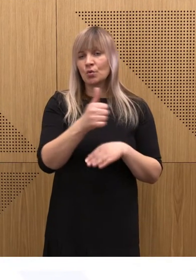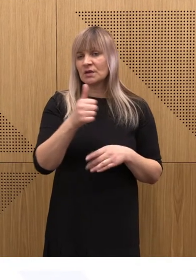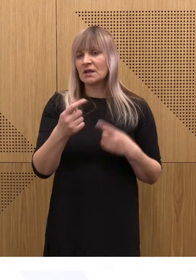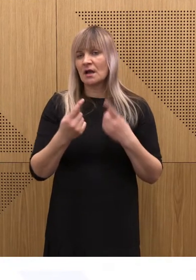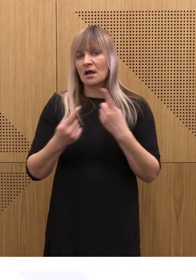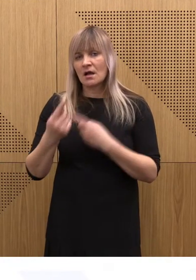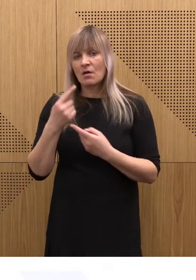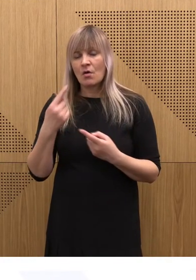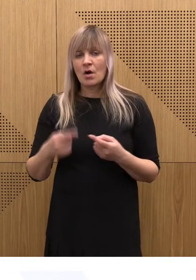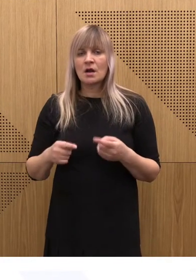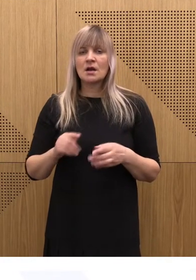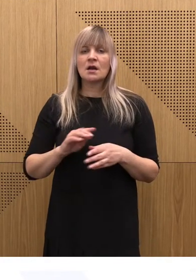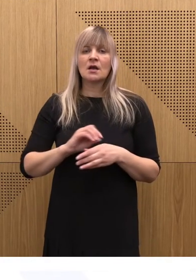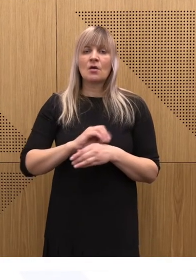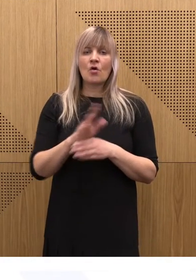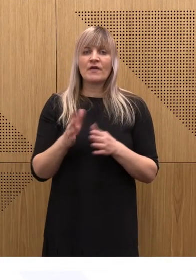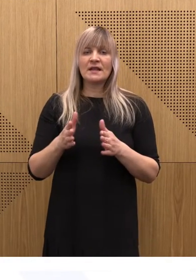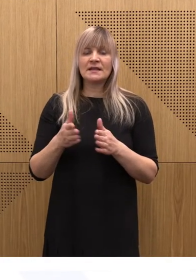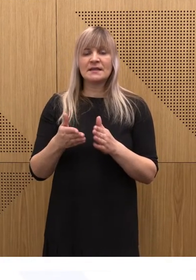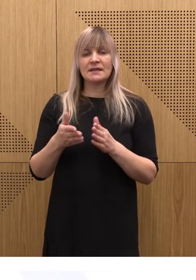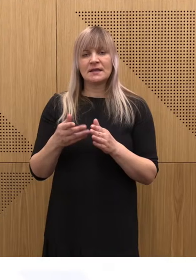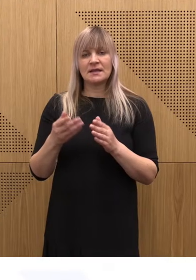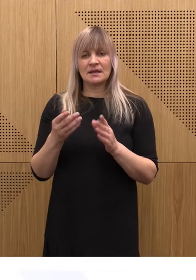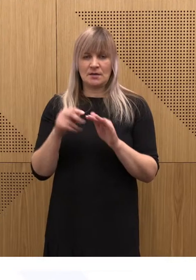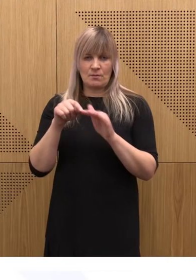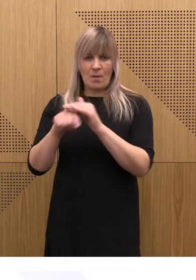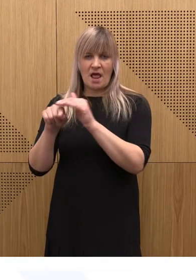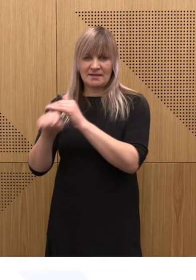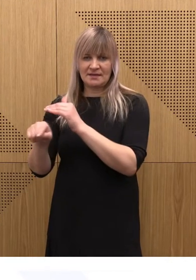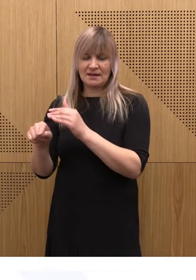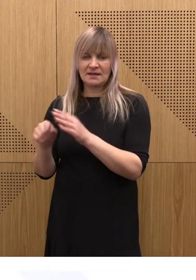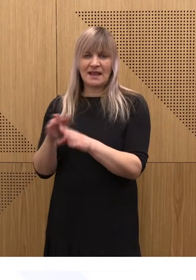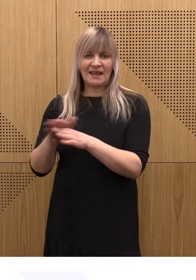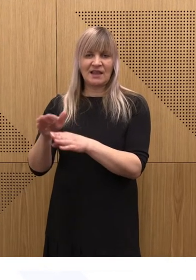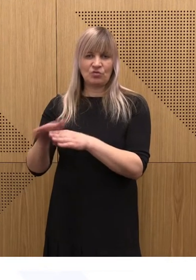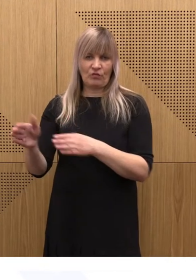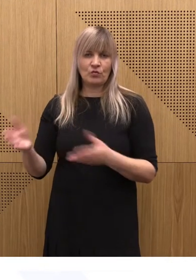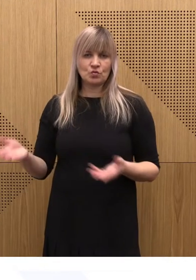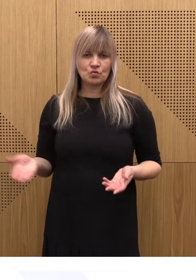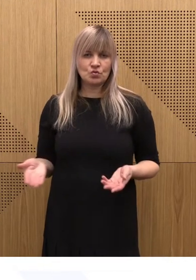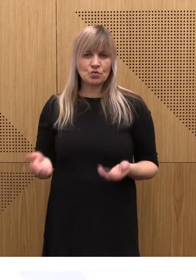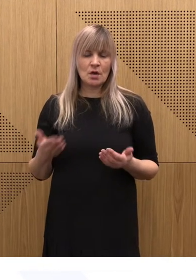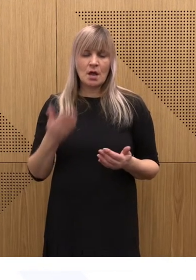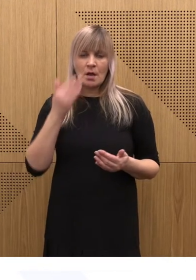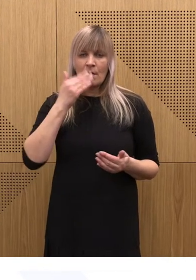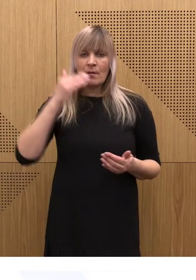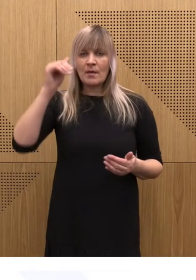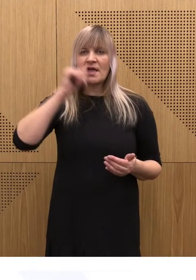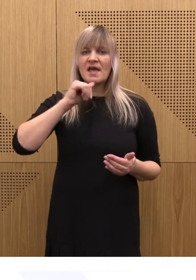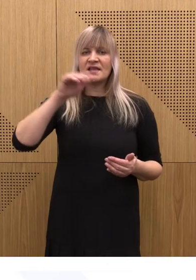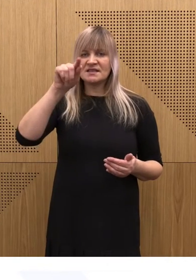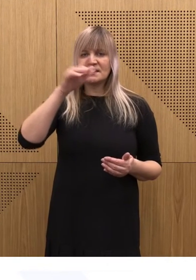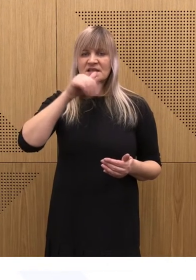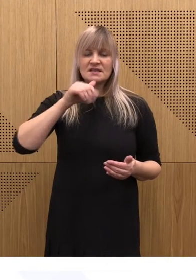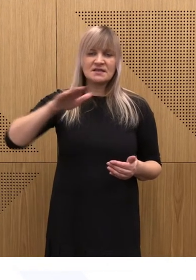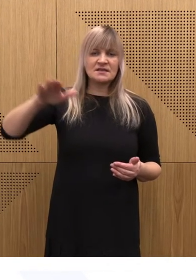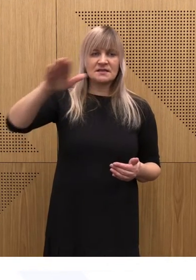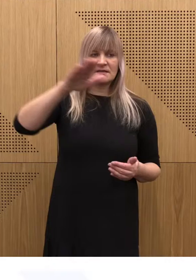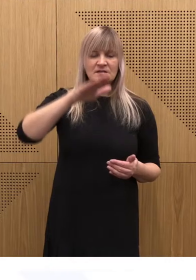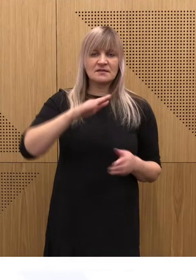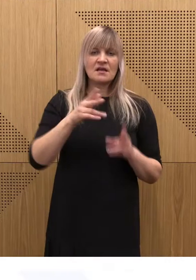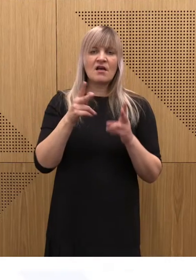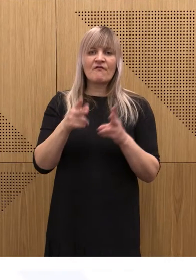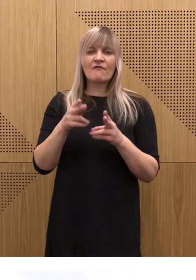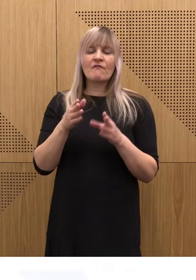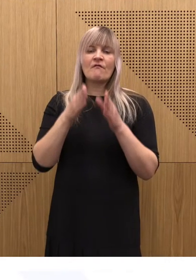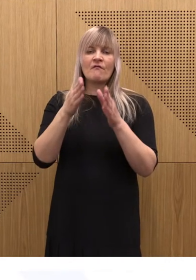COVID-i palatite täituvus. Võib öelda, et siin Põhja-Eestis on voodi